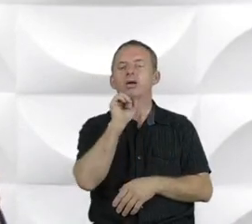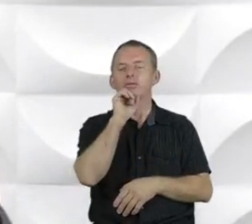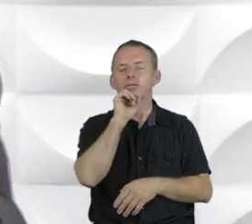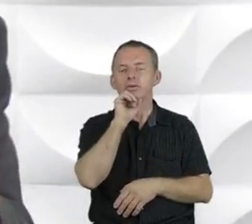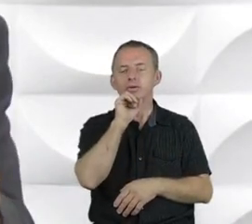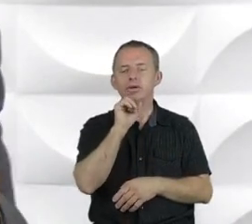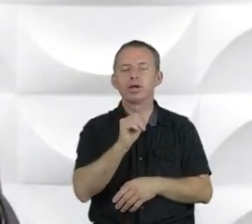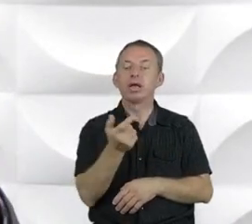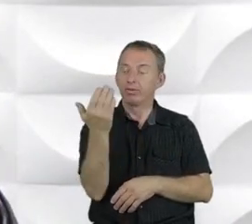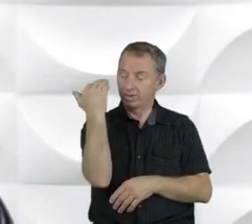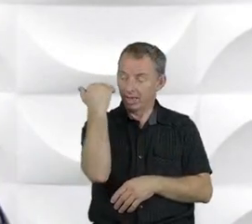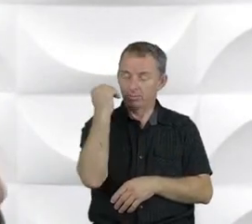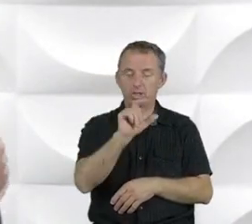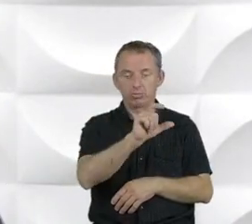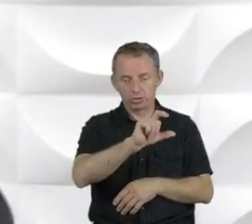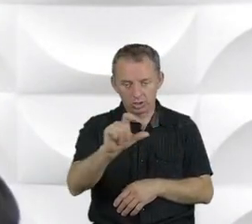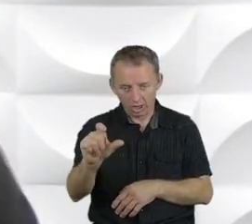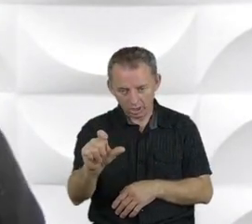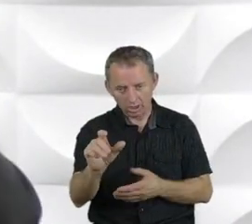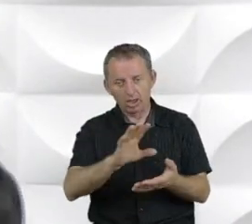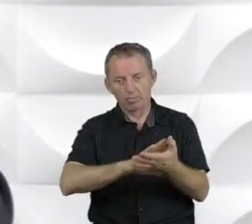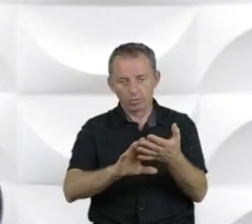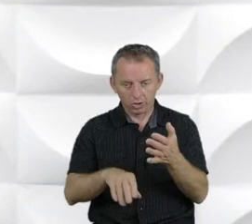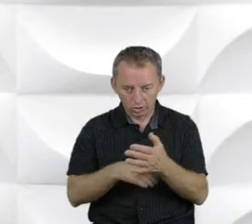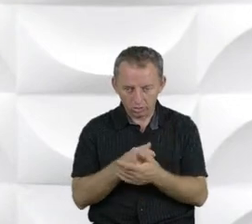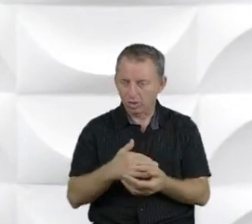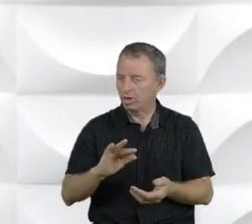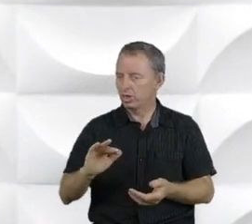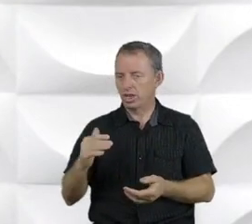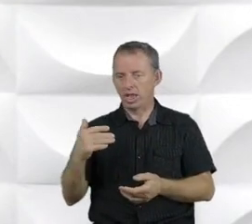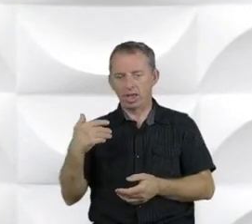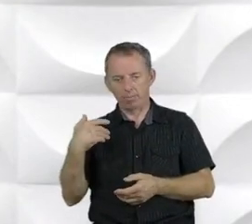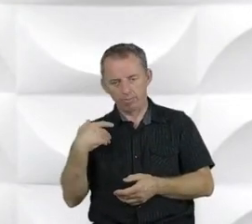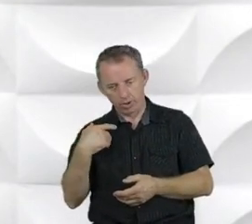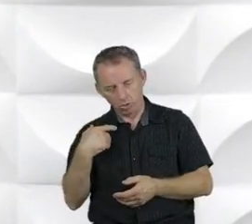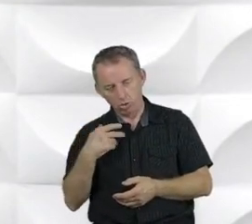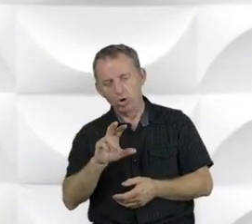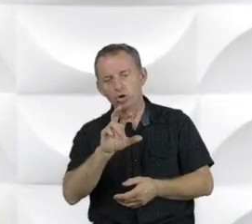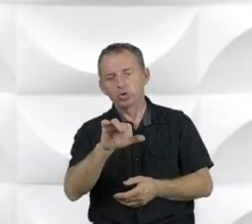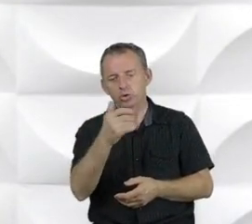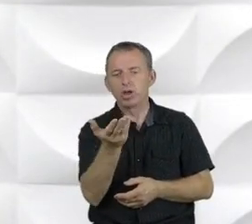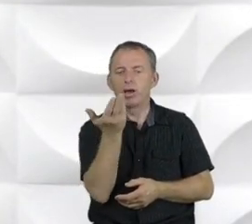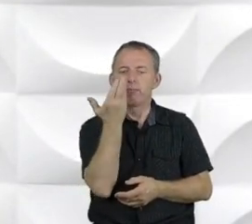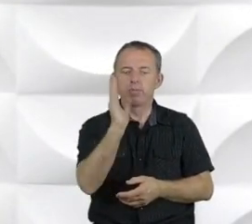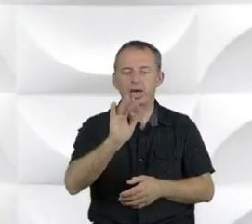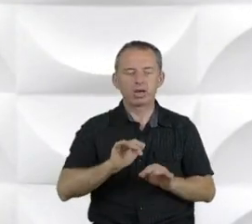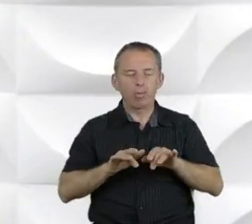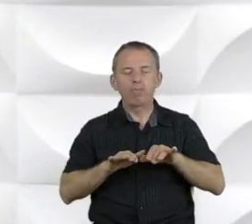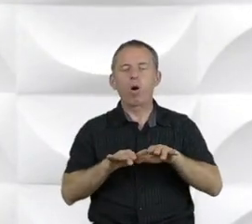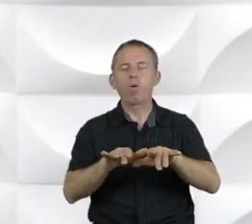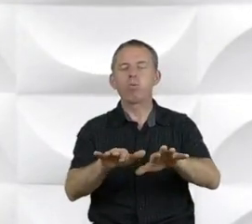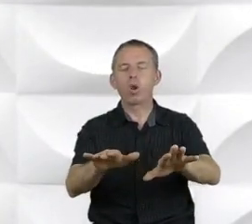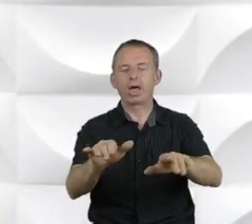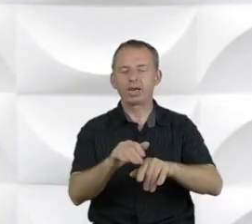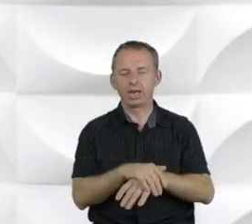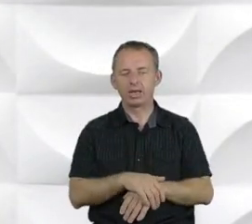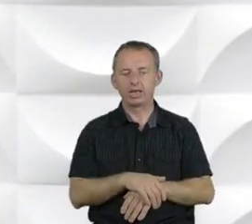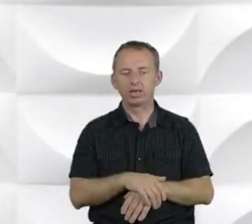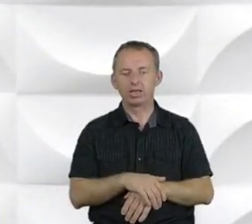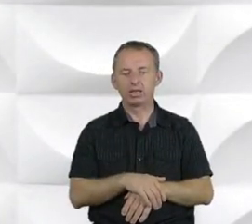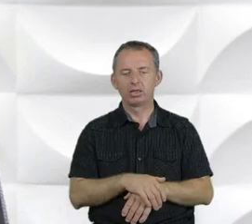W tamtym czasie Pismo Święte nie było czymś bardzo popularnym, a więc